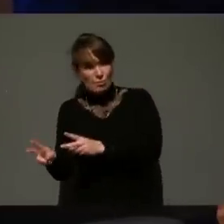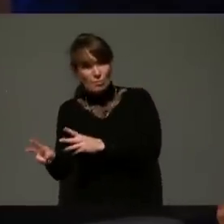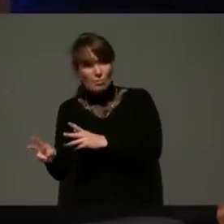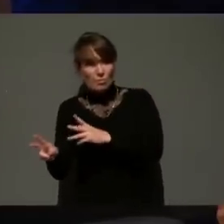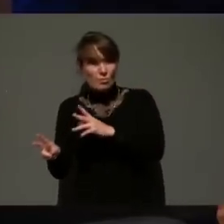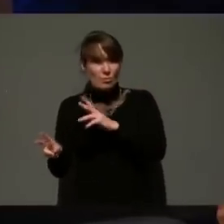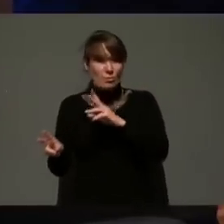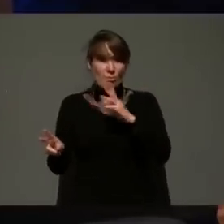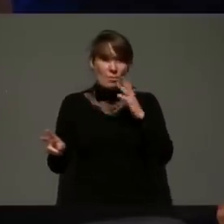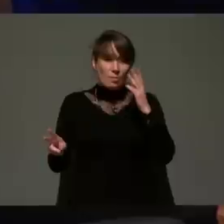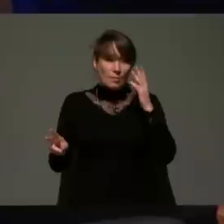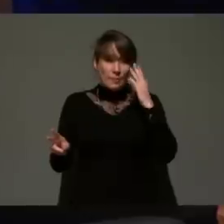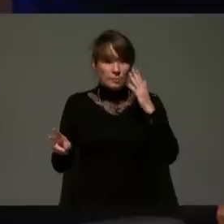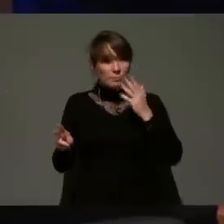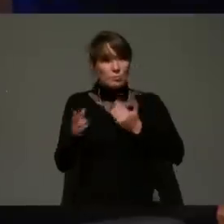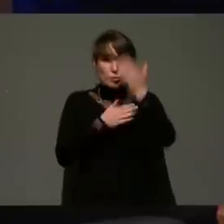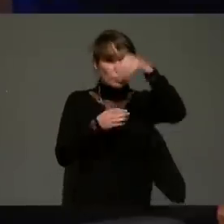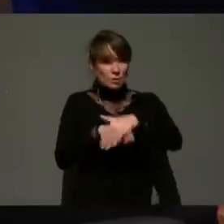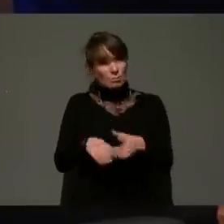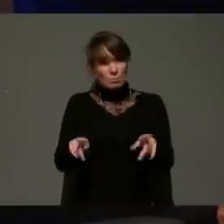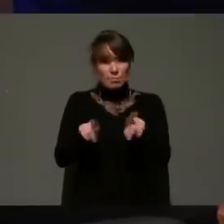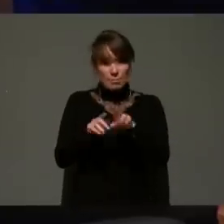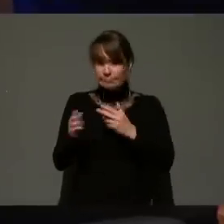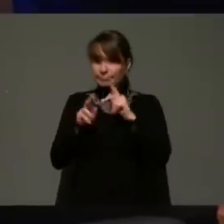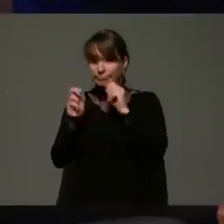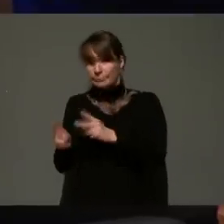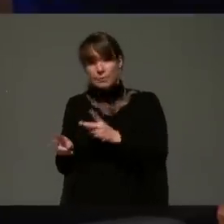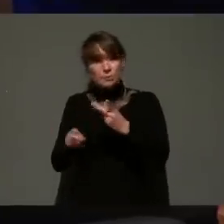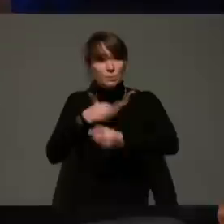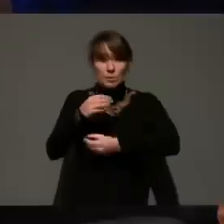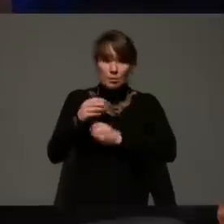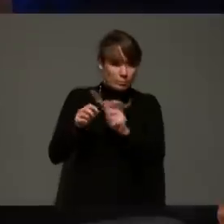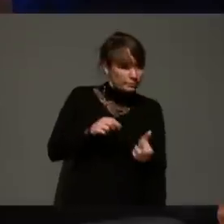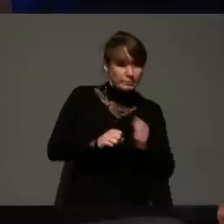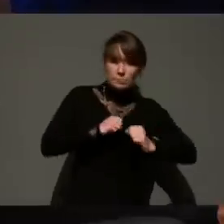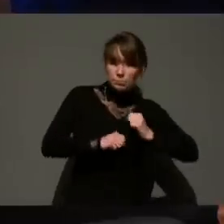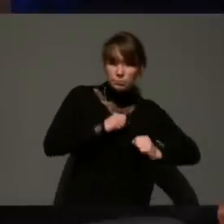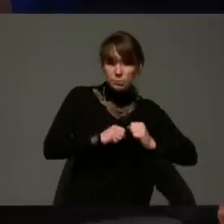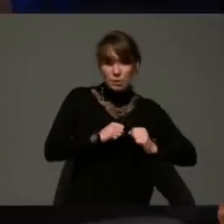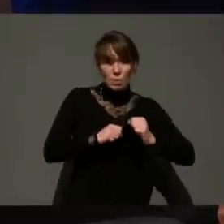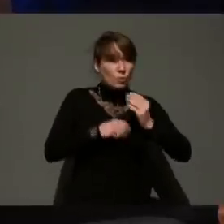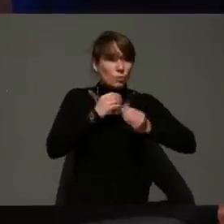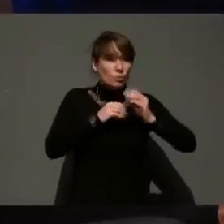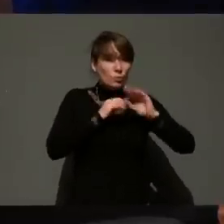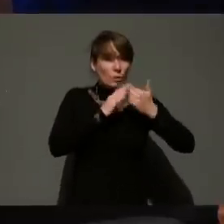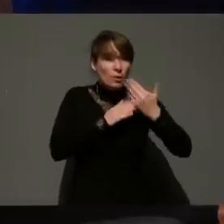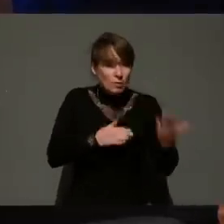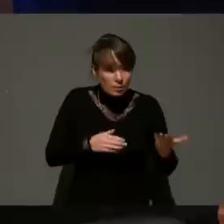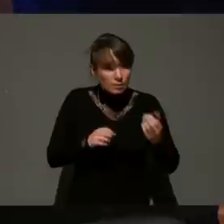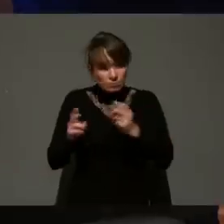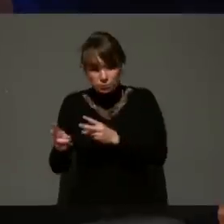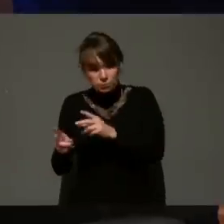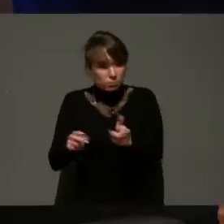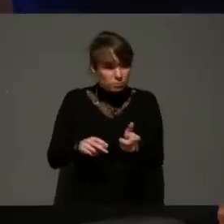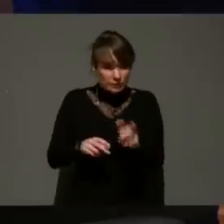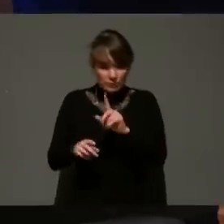ne serait-ce que si j'allais courir dans la même journée ou voir éventuellement le lendemain d'avoir fait du vélo, des fois, je me